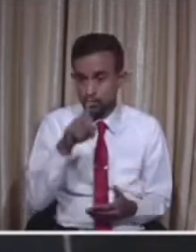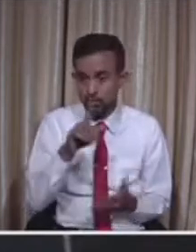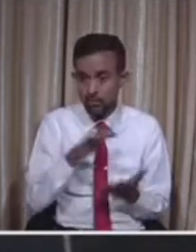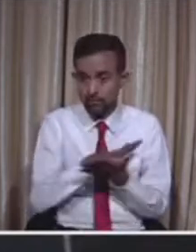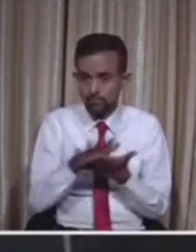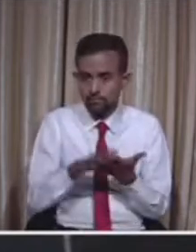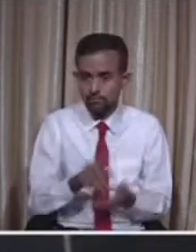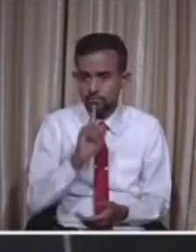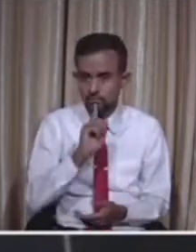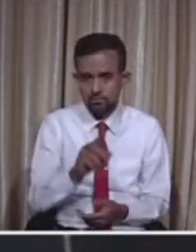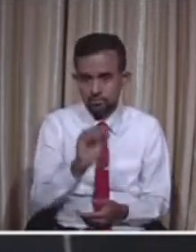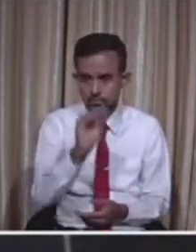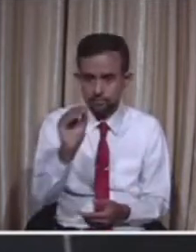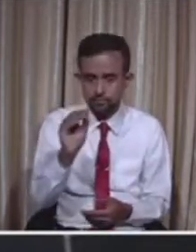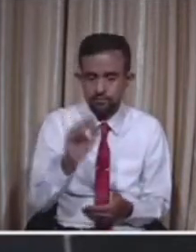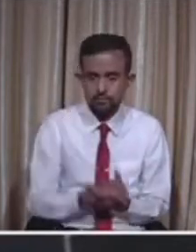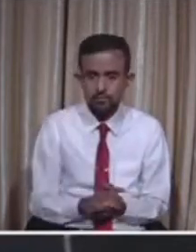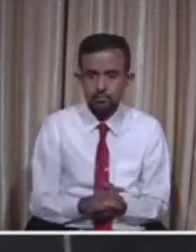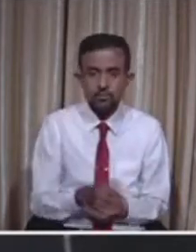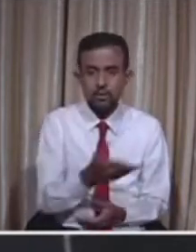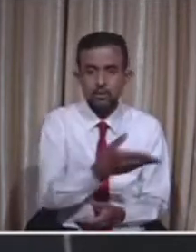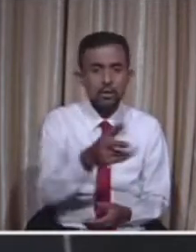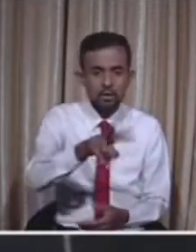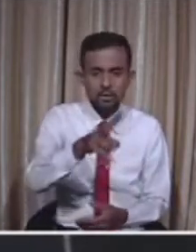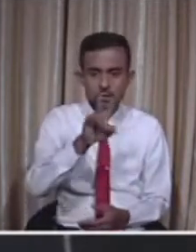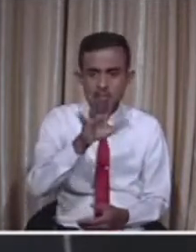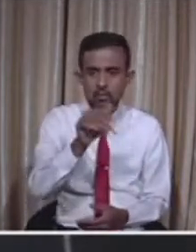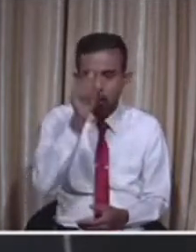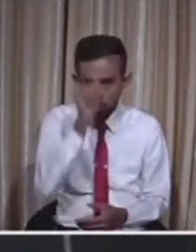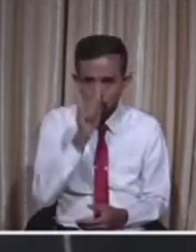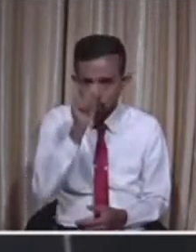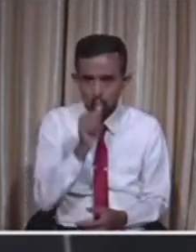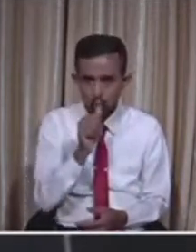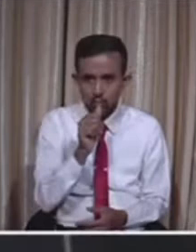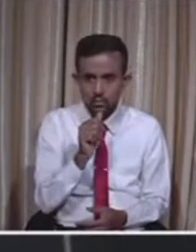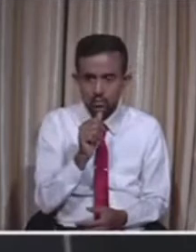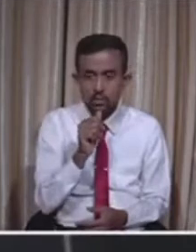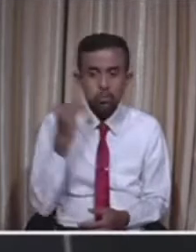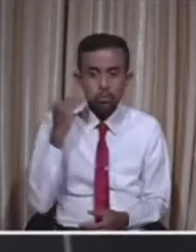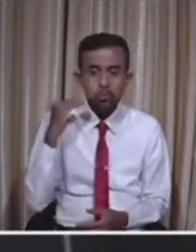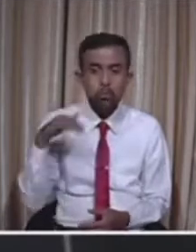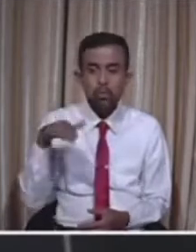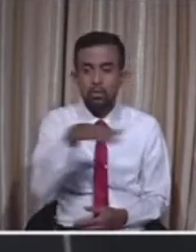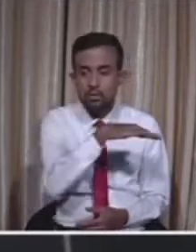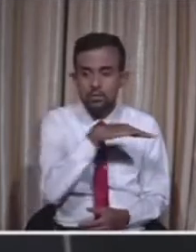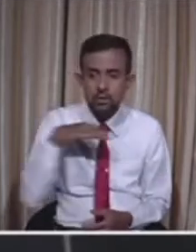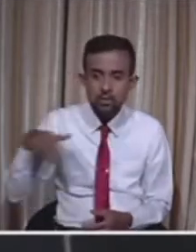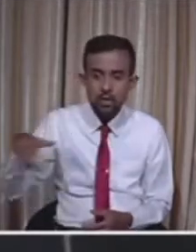අවධානයක් යොමු කරනවා. දැන් මේ 225ටම හොරු කියලා තමයි සමාජයේ යම්